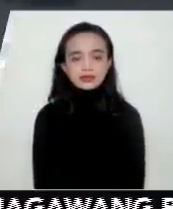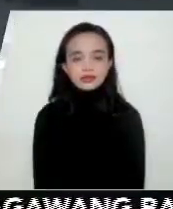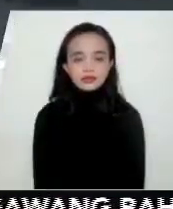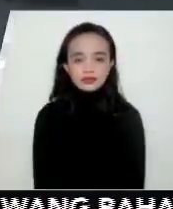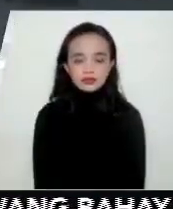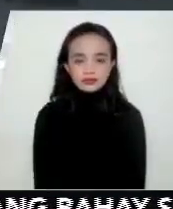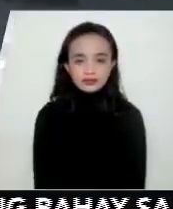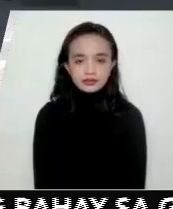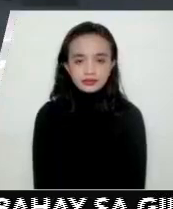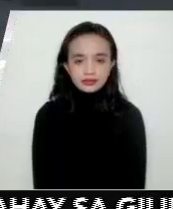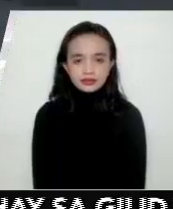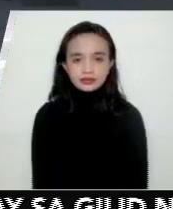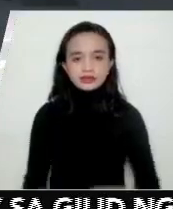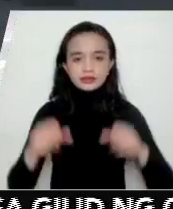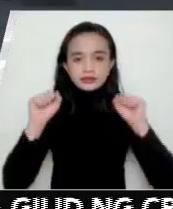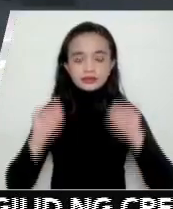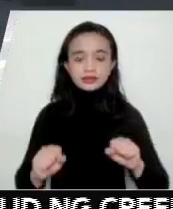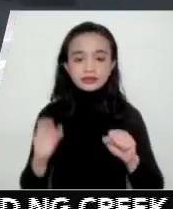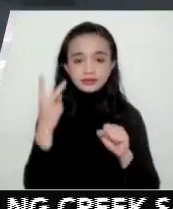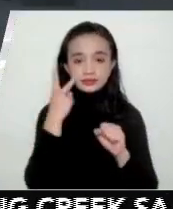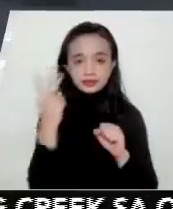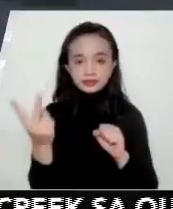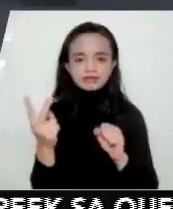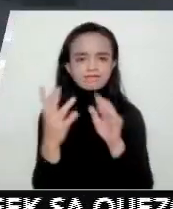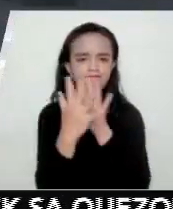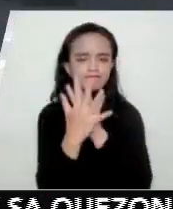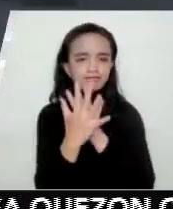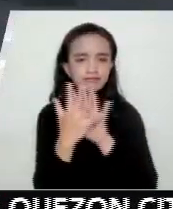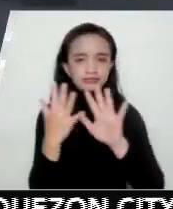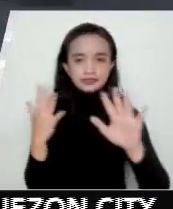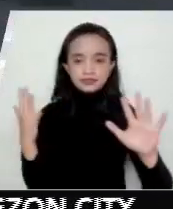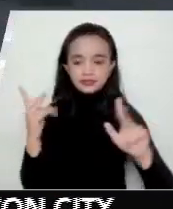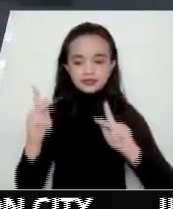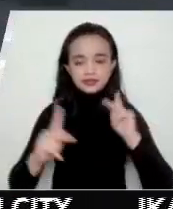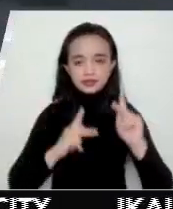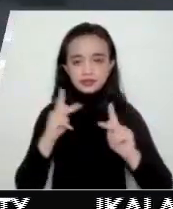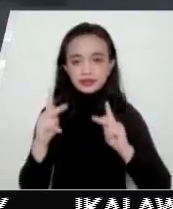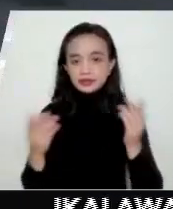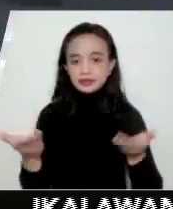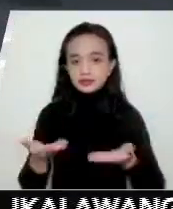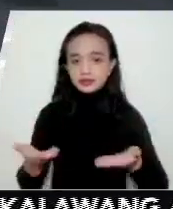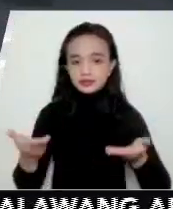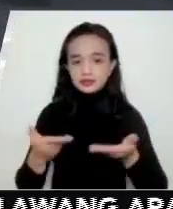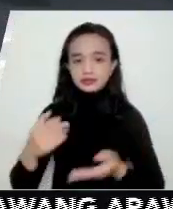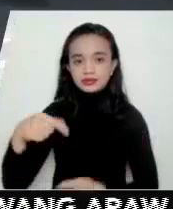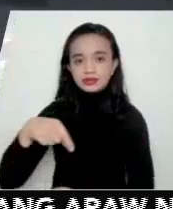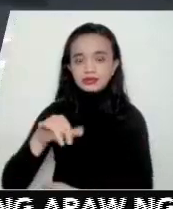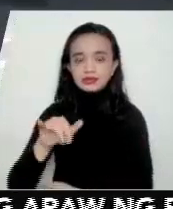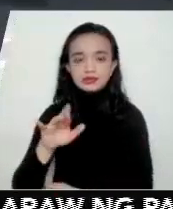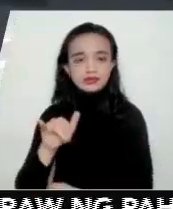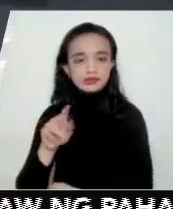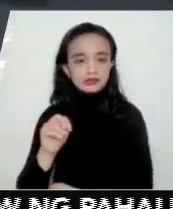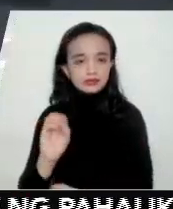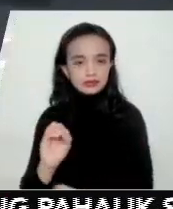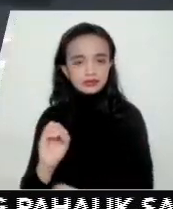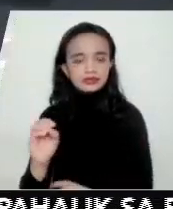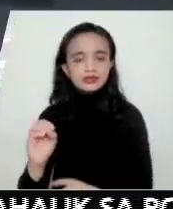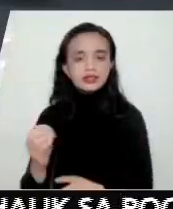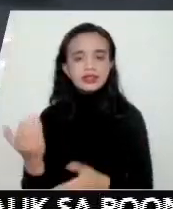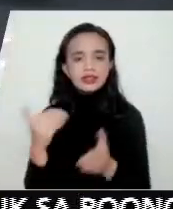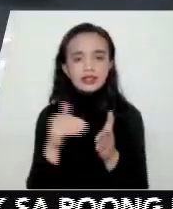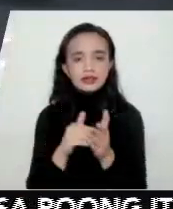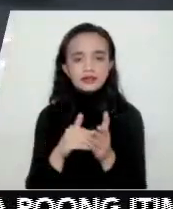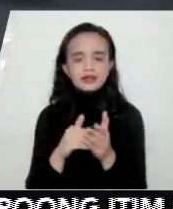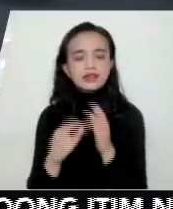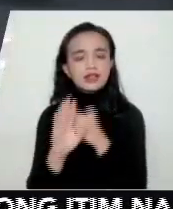Pia, makikita no, sa mahabang pila ng mga deboto dito sa pahalik sa Carino Grandstand ang nagbabalik buhay sa isa